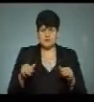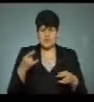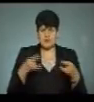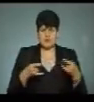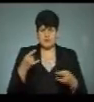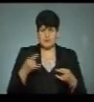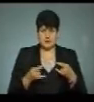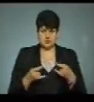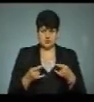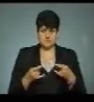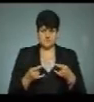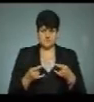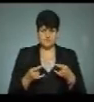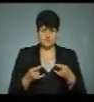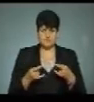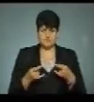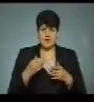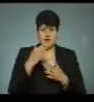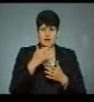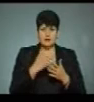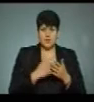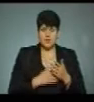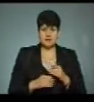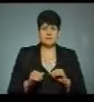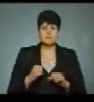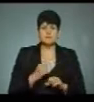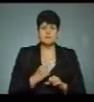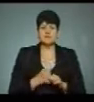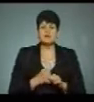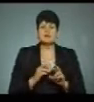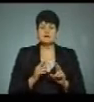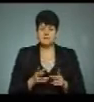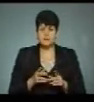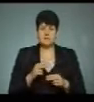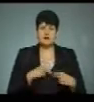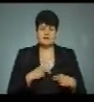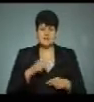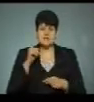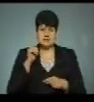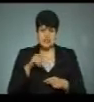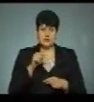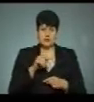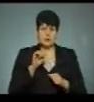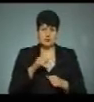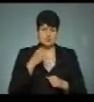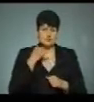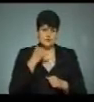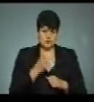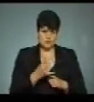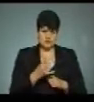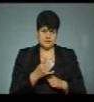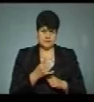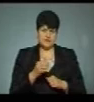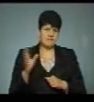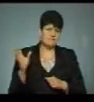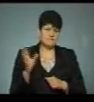телебаченні. Алгоритми дій цього номеру. Працівники знають, туди можуть звернутися